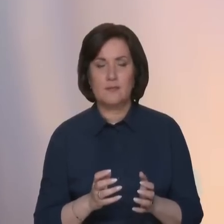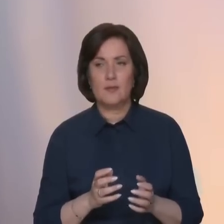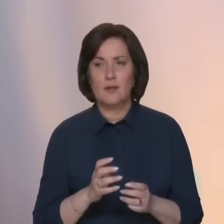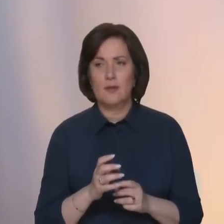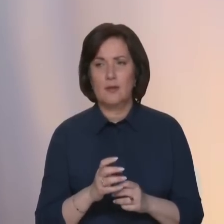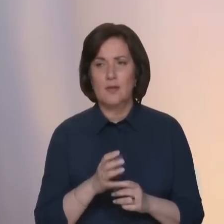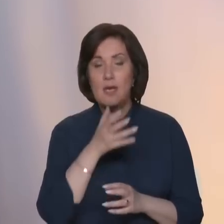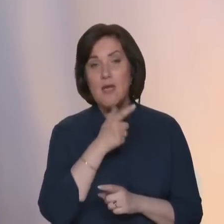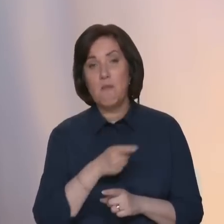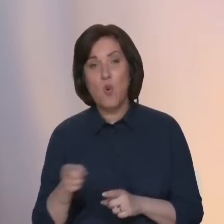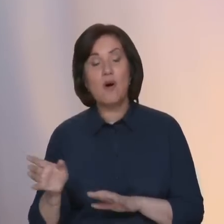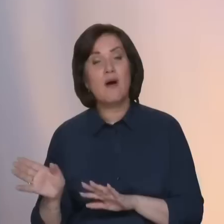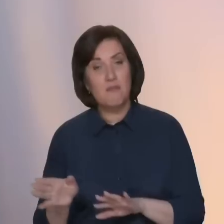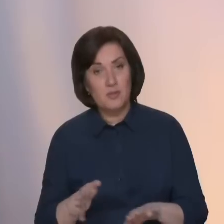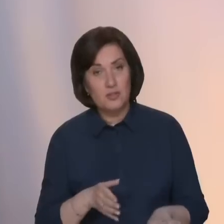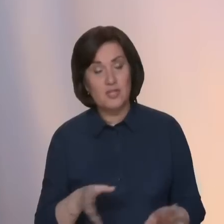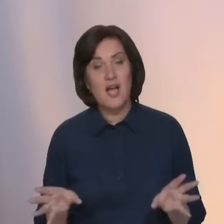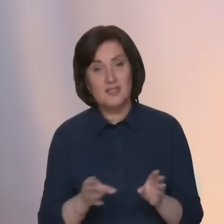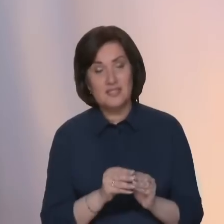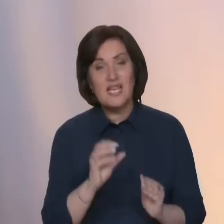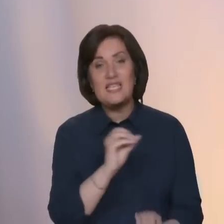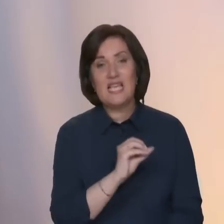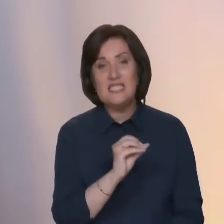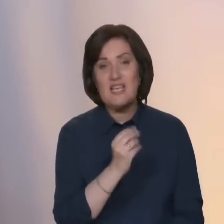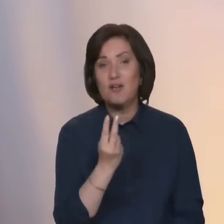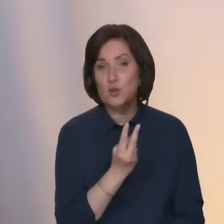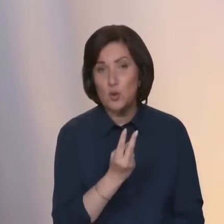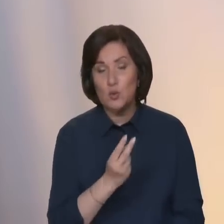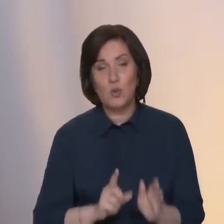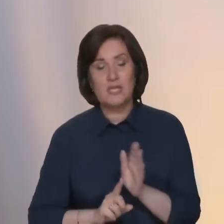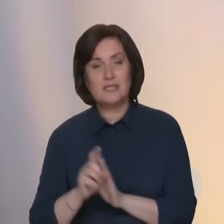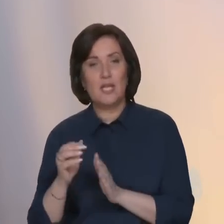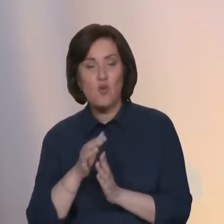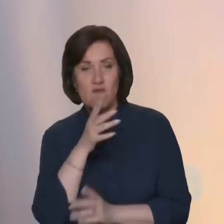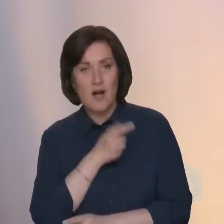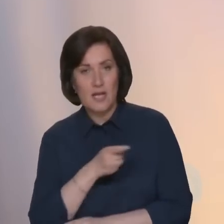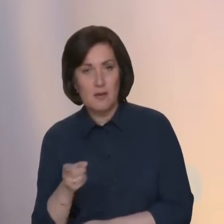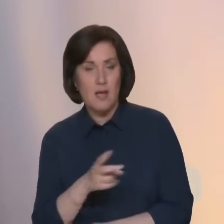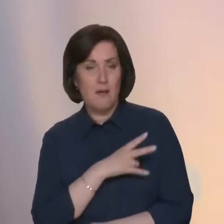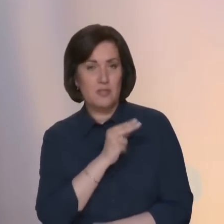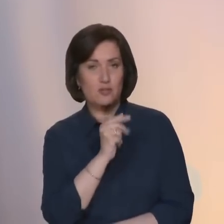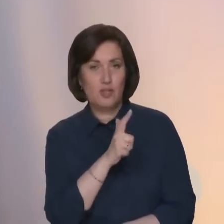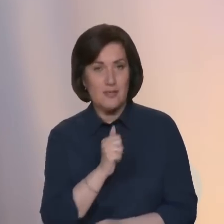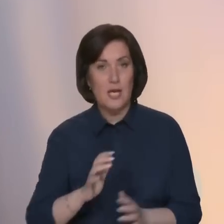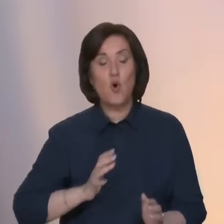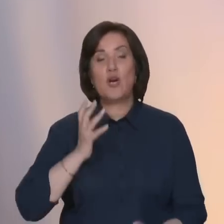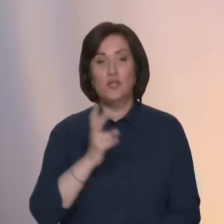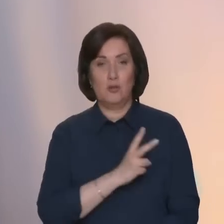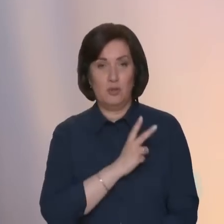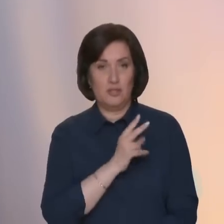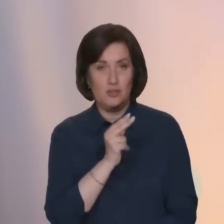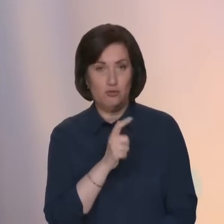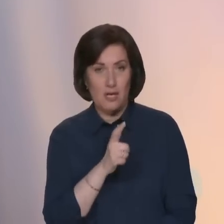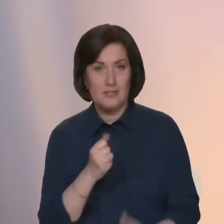епоха пішла разом з Єлизаветою II, і настала нова епоха принца Чарльза, колишнього принца Чарльза,